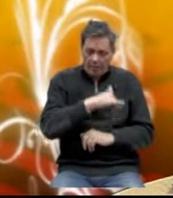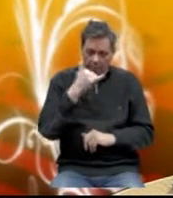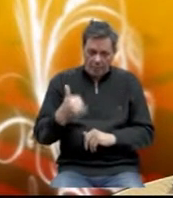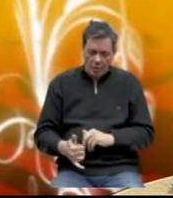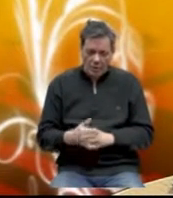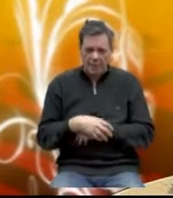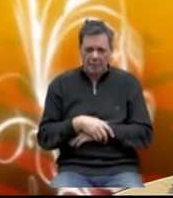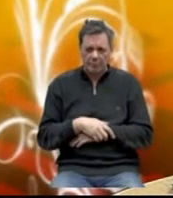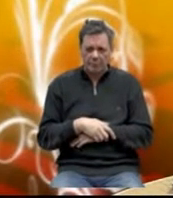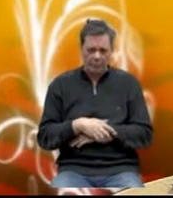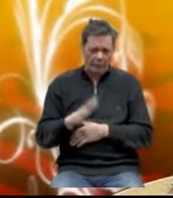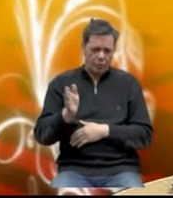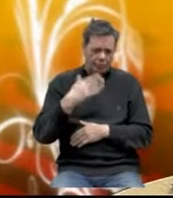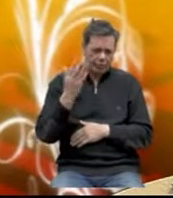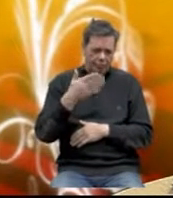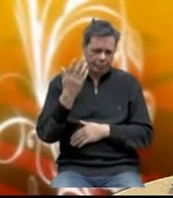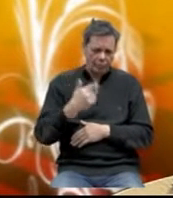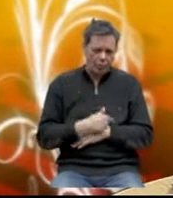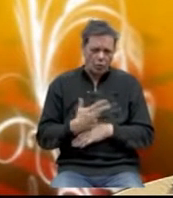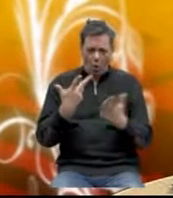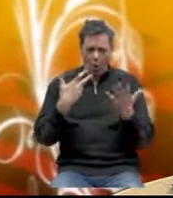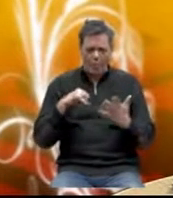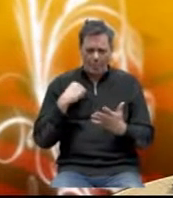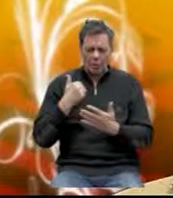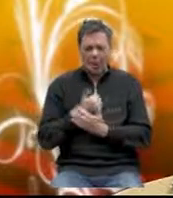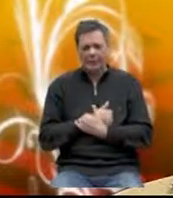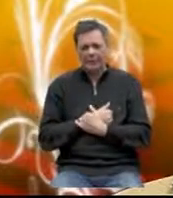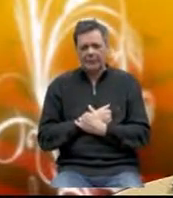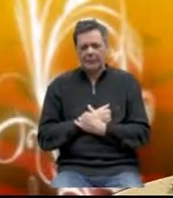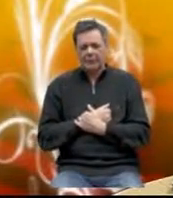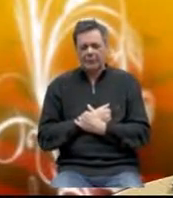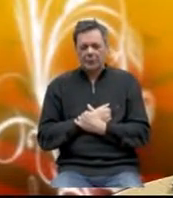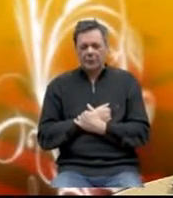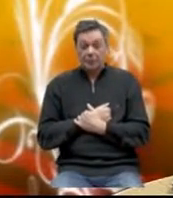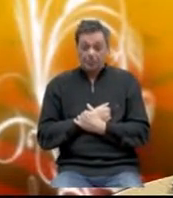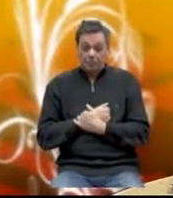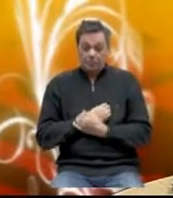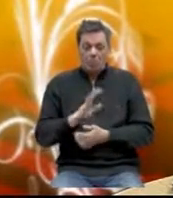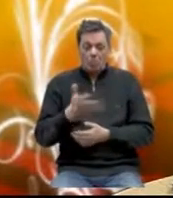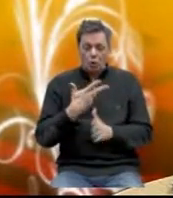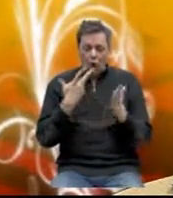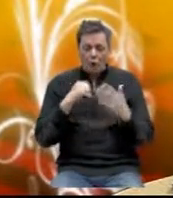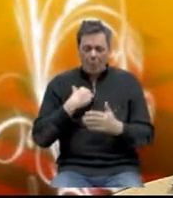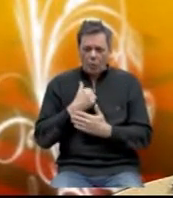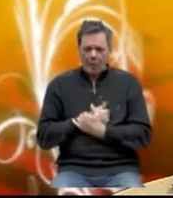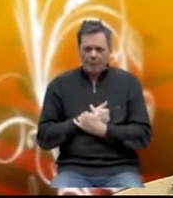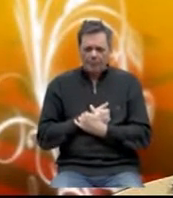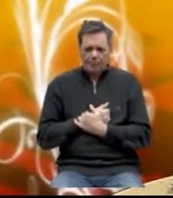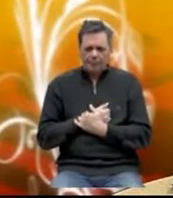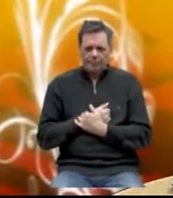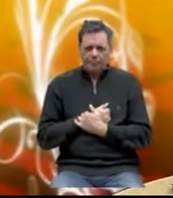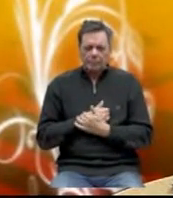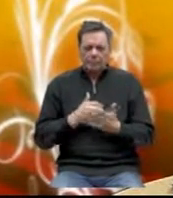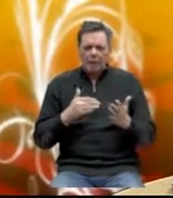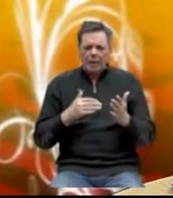je, koliko je to godina? Osam. Osam godina. Osam godina, čovječe. Osam godina je već trebalo